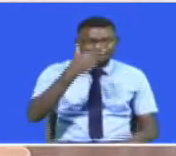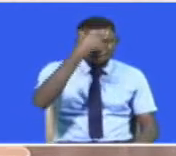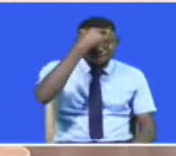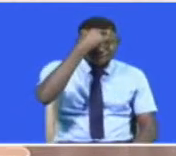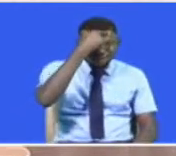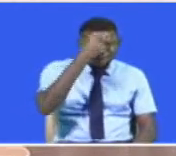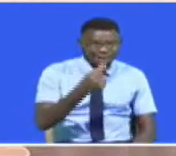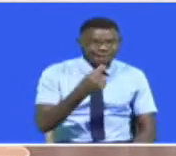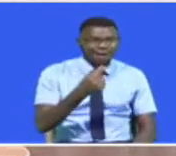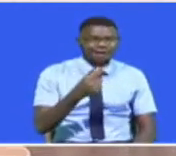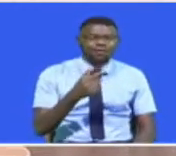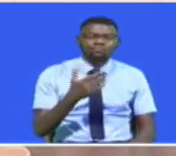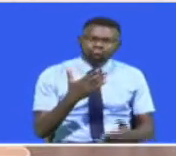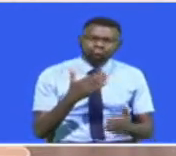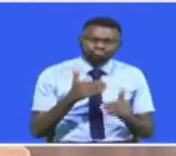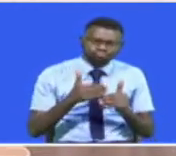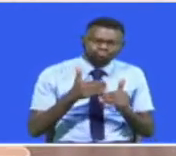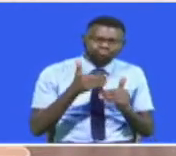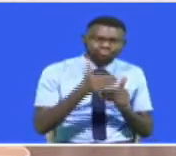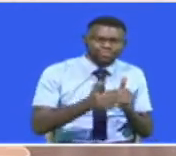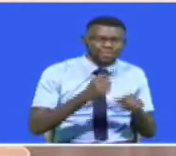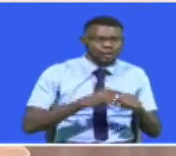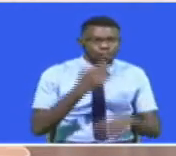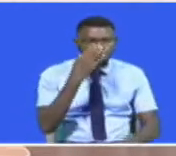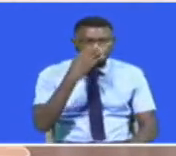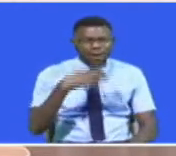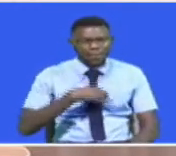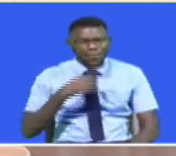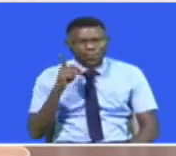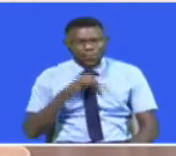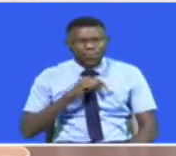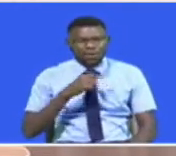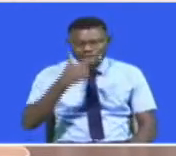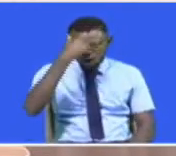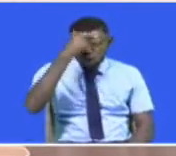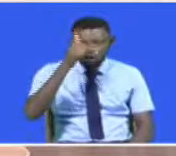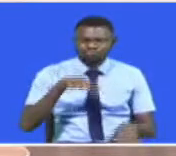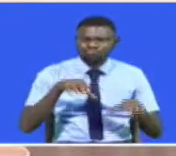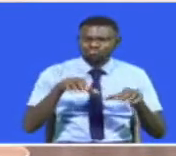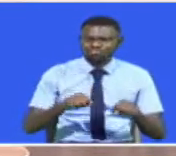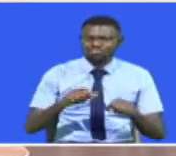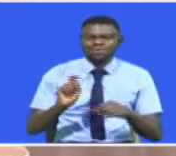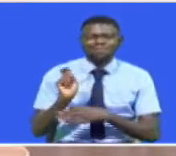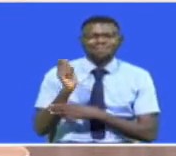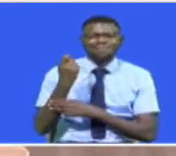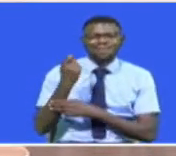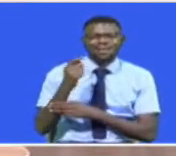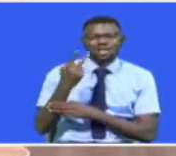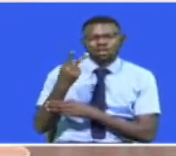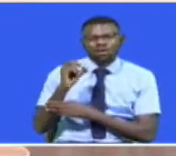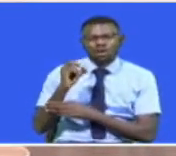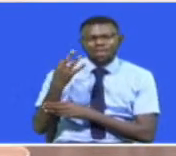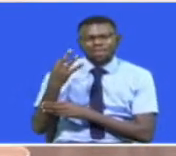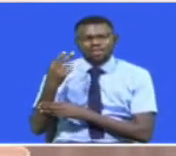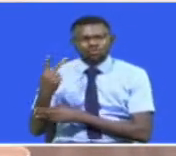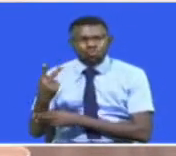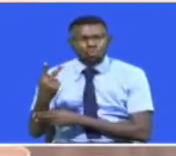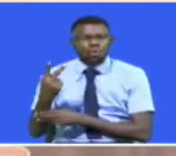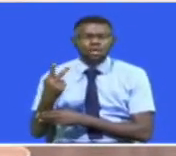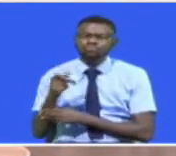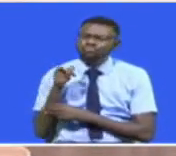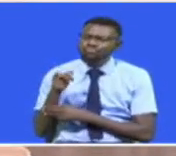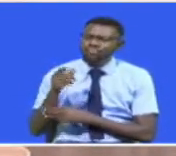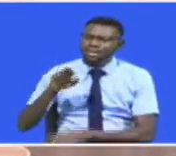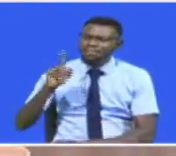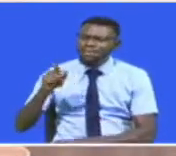succeed President William Ruto when his term expires in 2032. The teen MPs who attended a homecoming